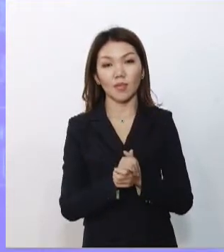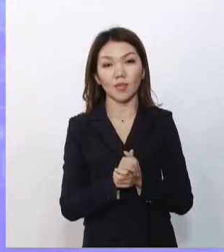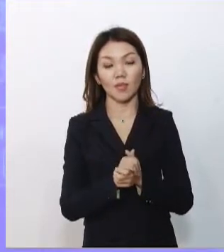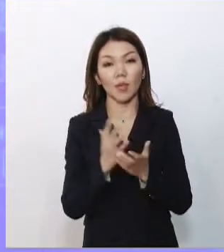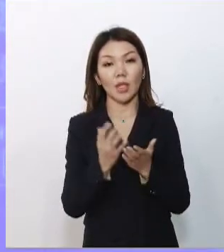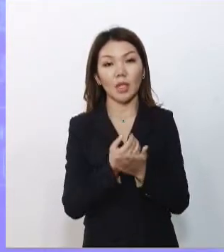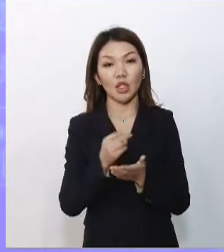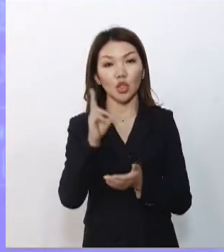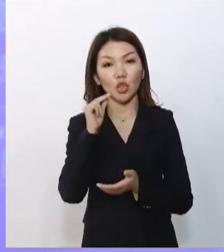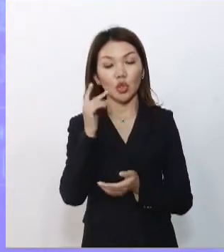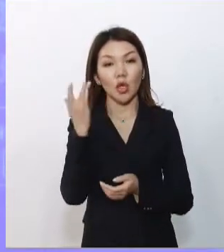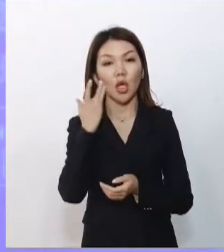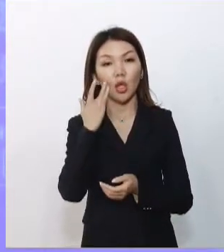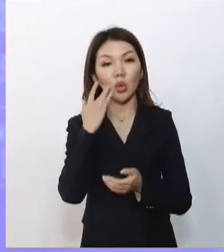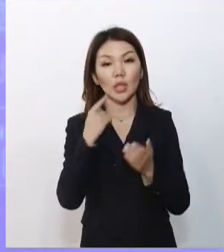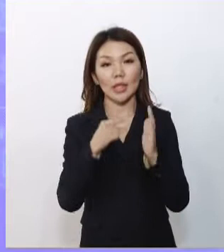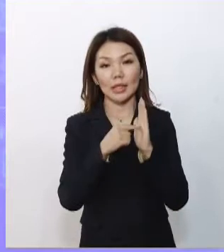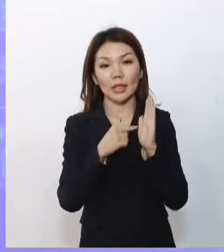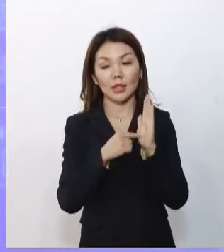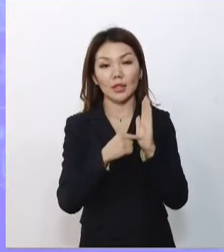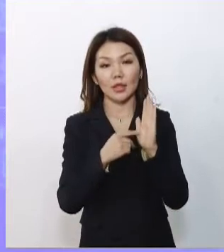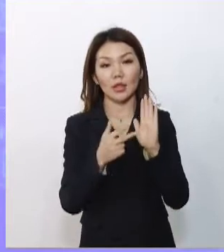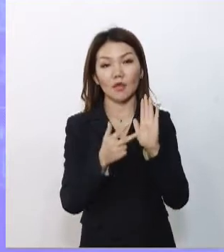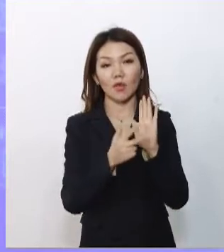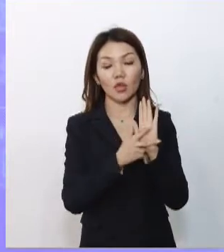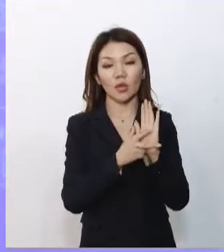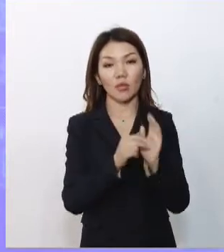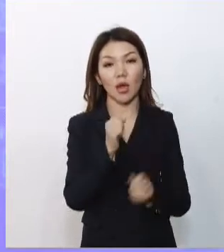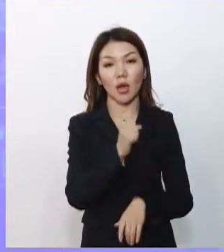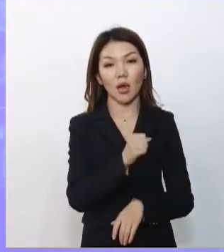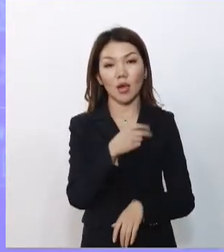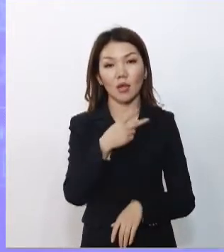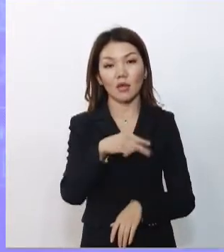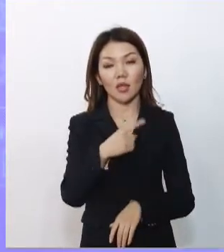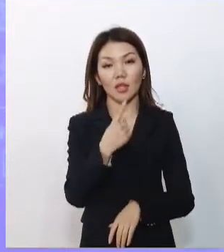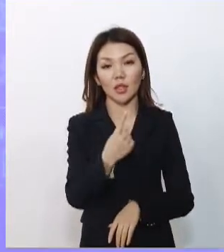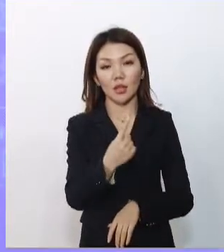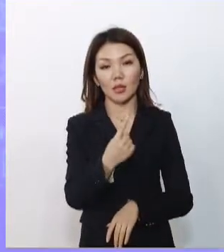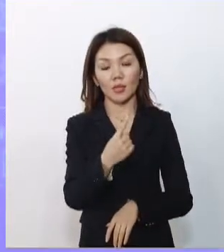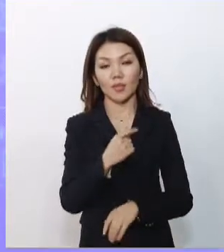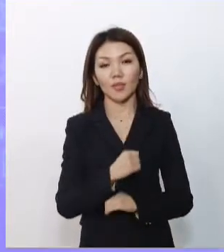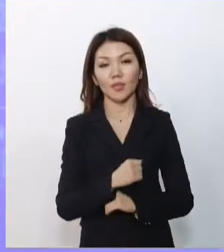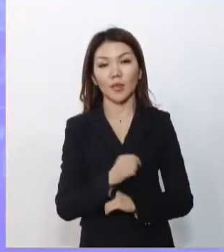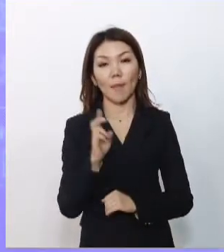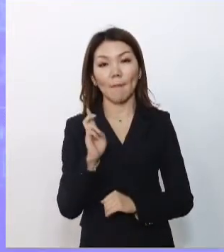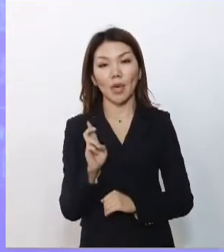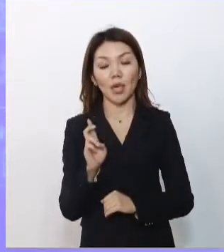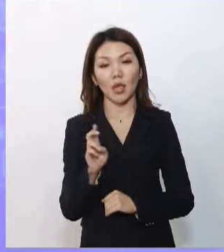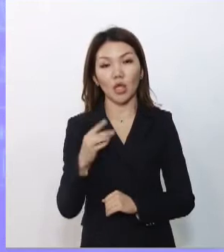7. Найдите число, которое делится на 8. А. 21. Б.